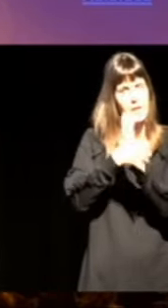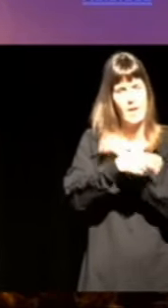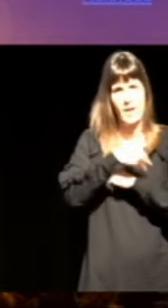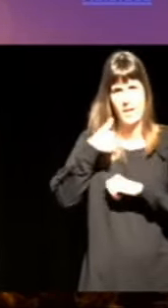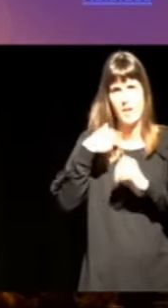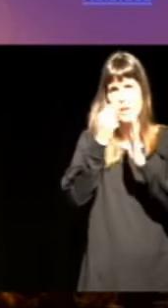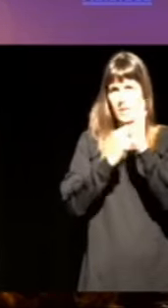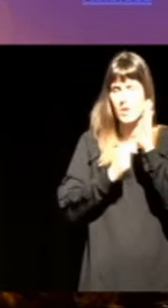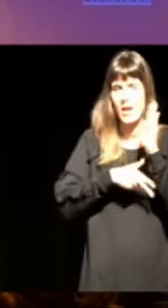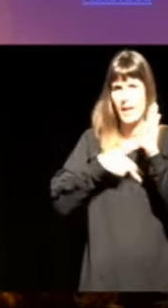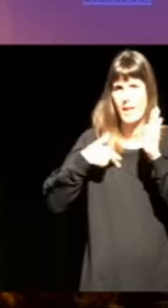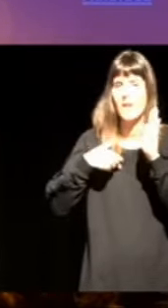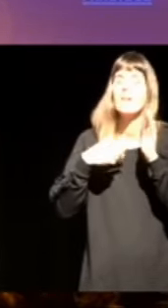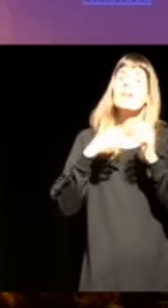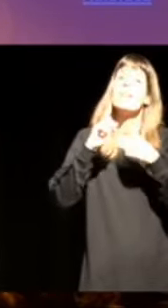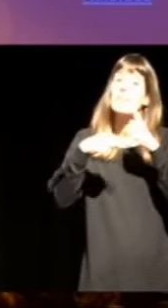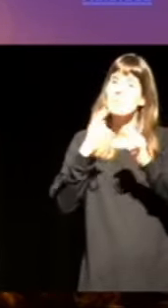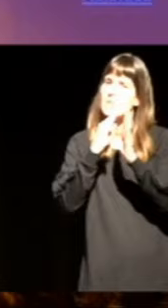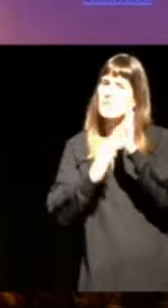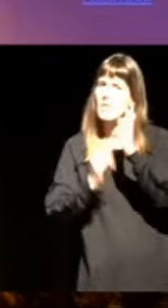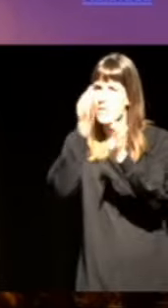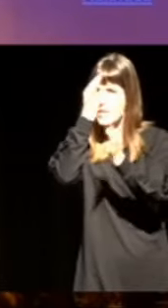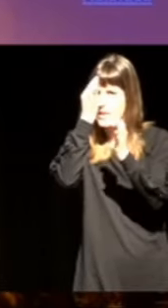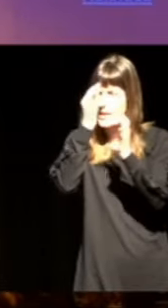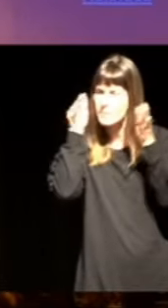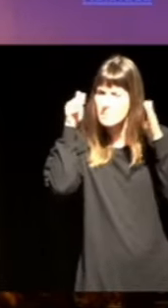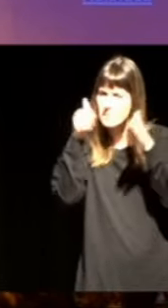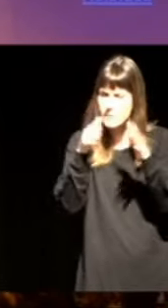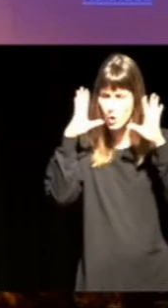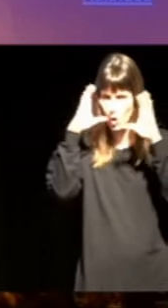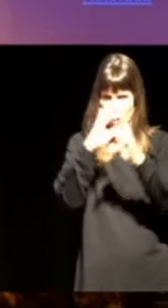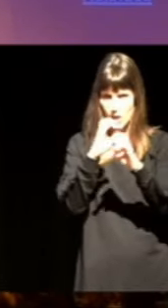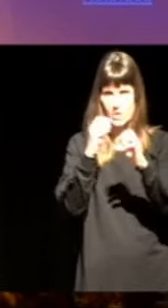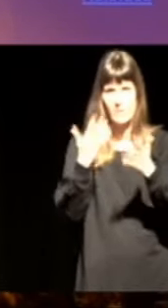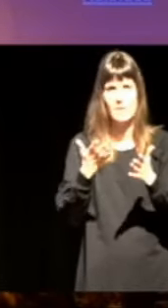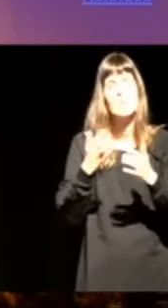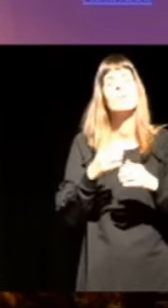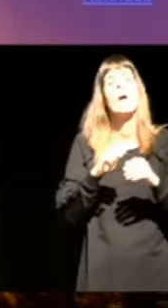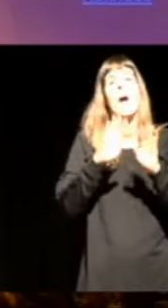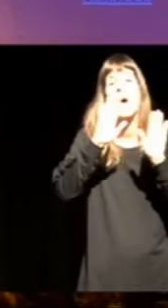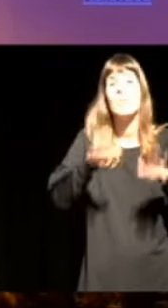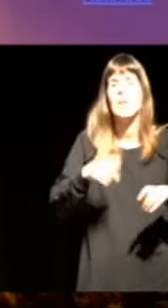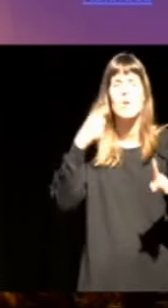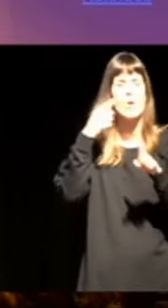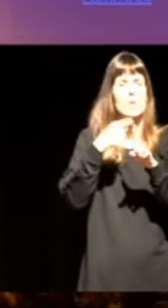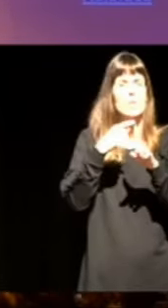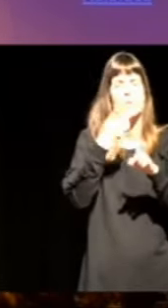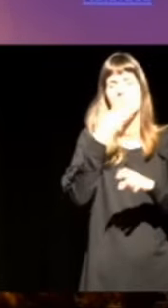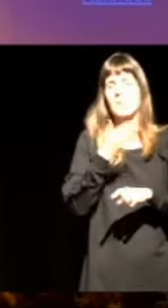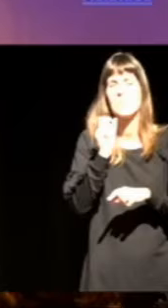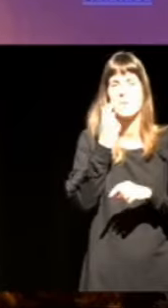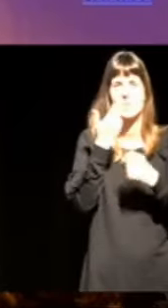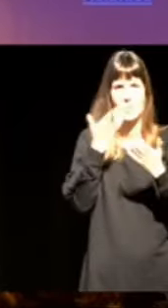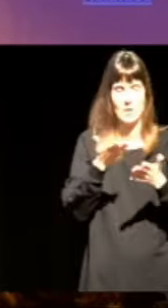da deskribapen zehatza, deskribapen konkretu. Eta guztia zertarako, eta hau da importantena, ze hau da